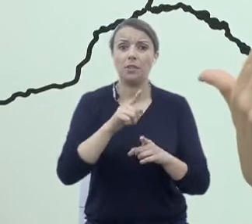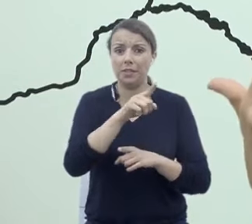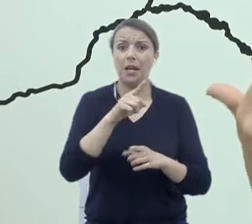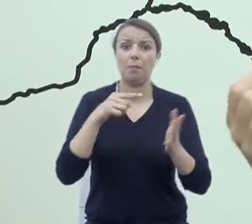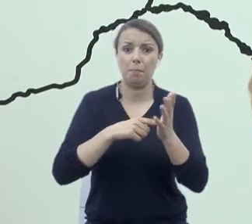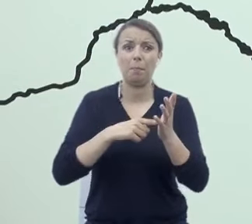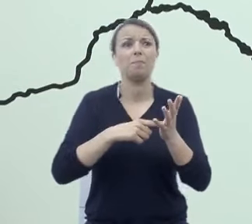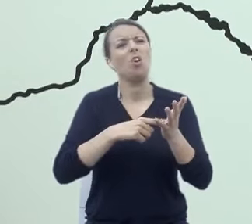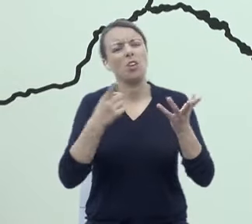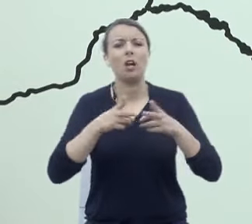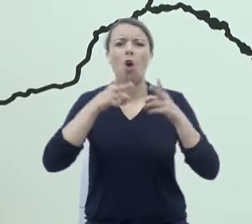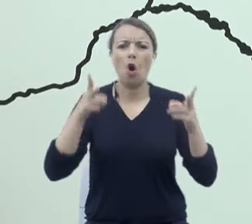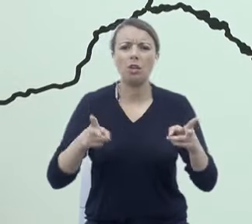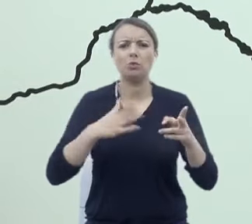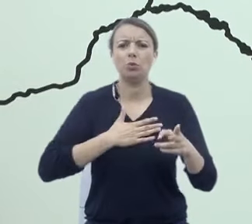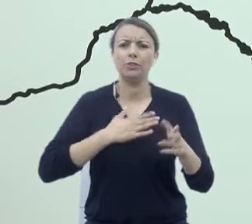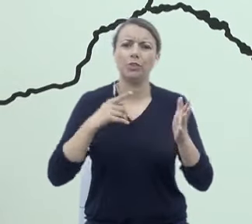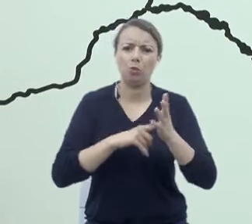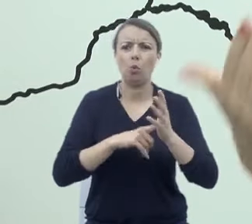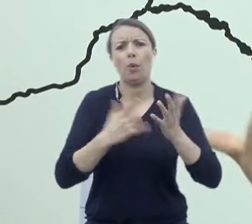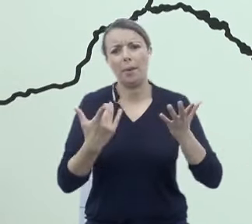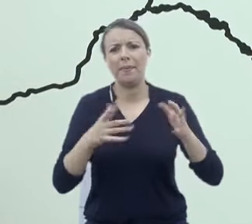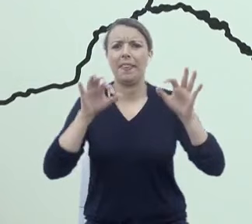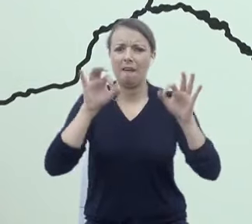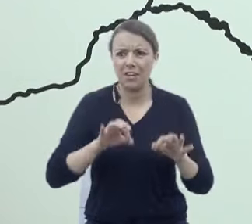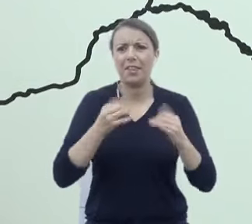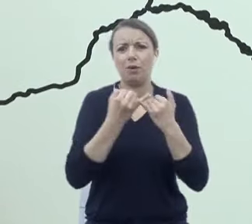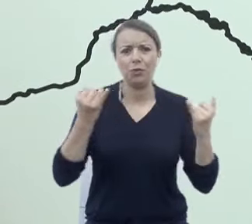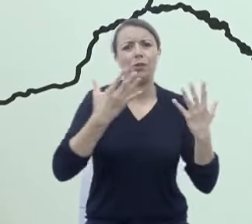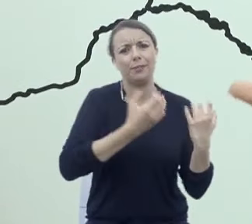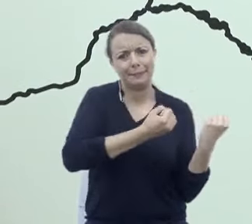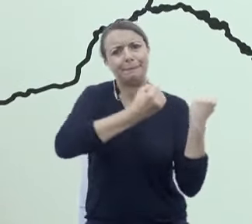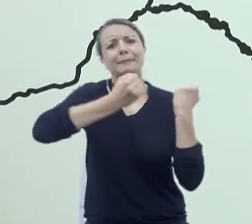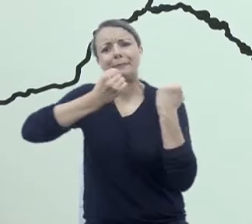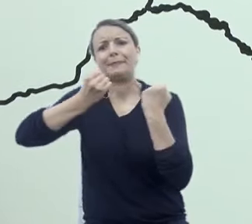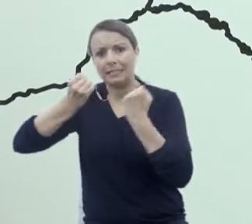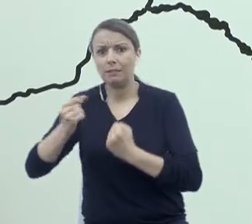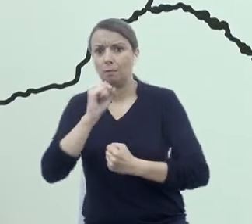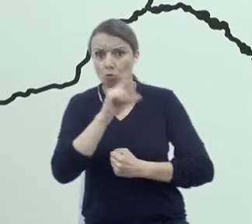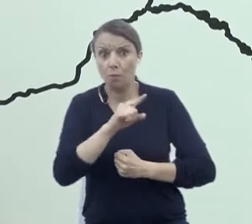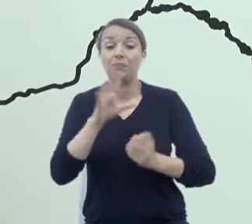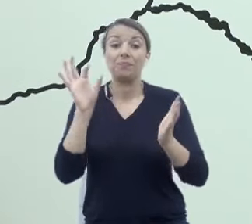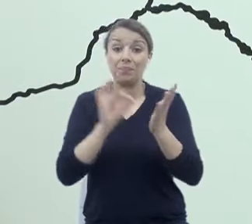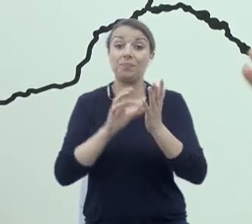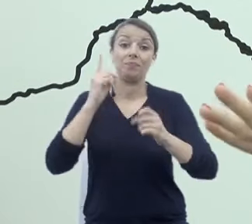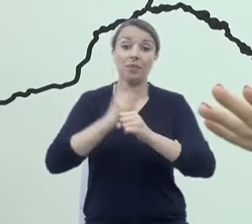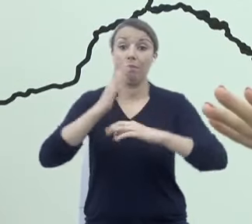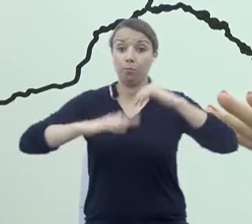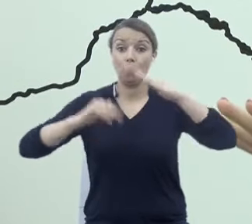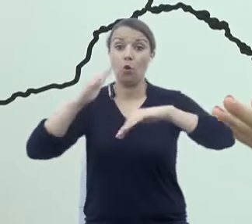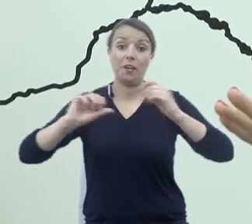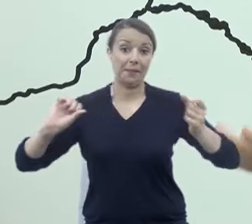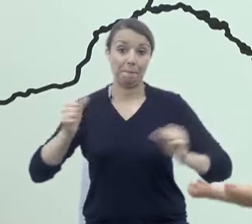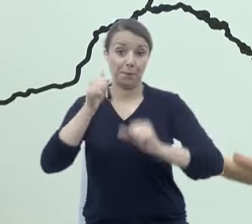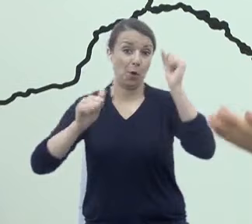W tamtym jeszcze okresie. I tutaj pojawia się właśnie chęć postawienia pomnika i to, co rzeczywiście jak gdyby we wszystkich